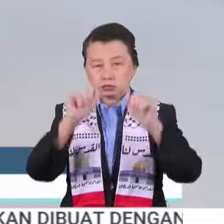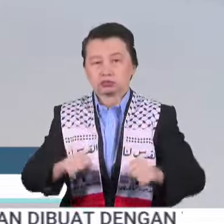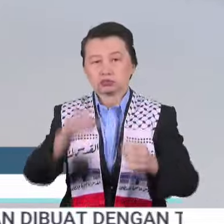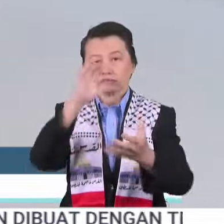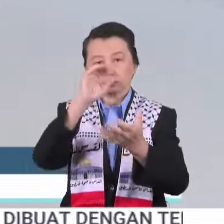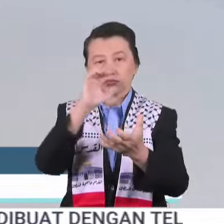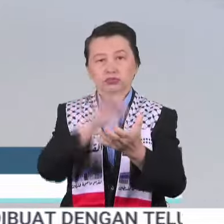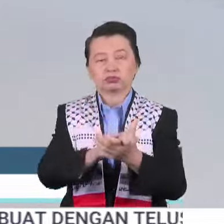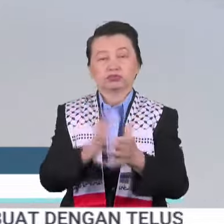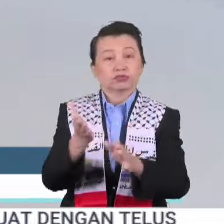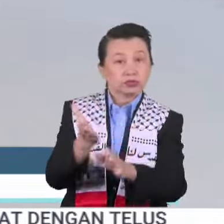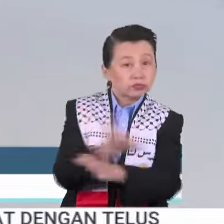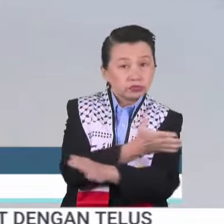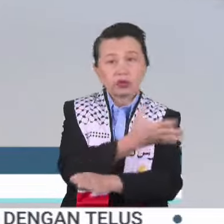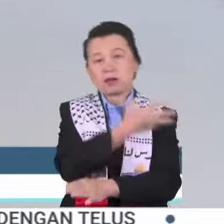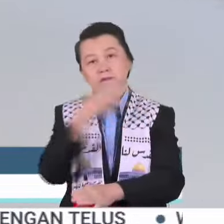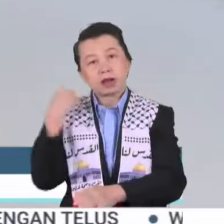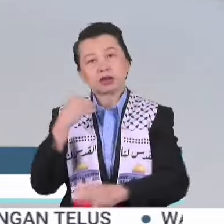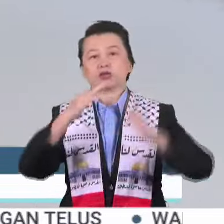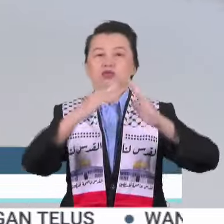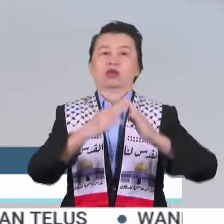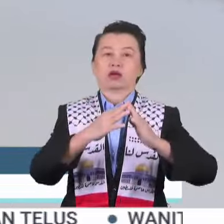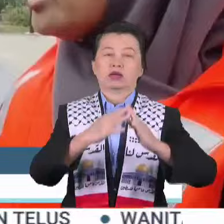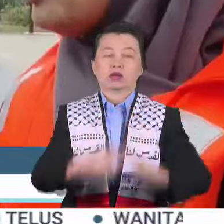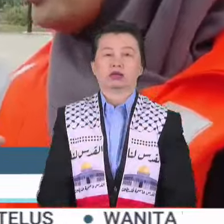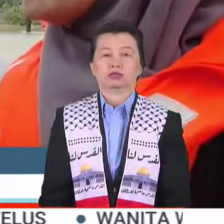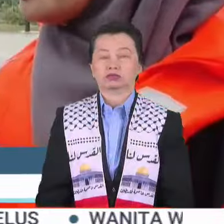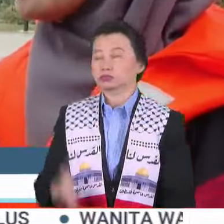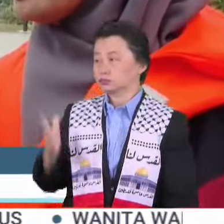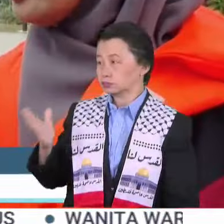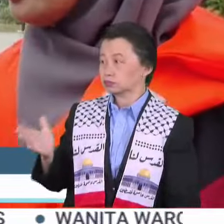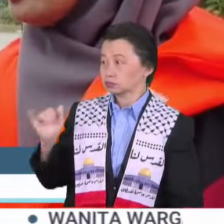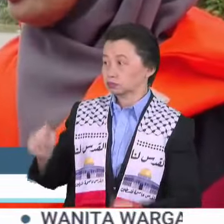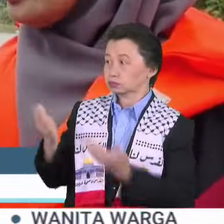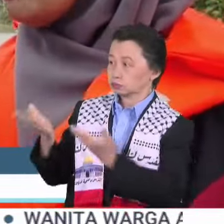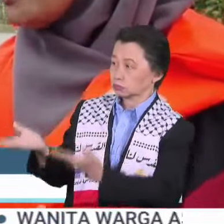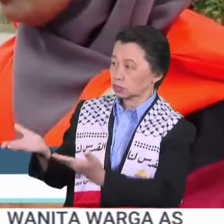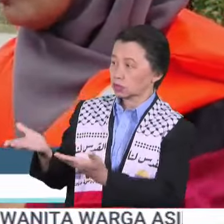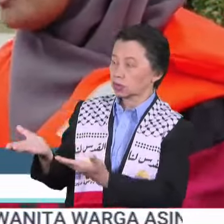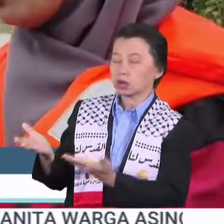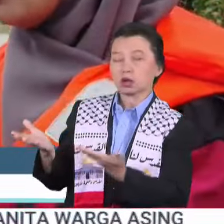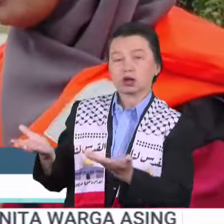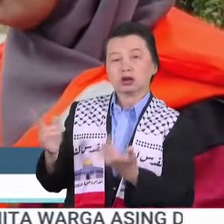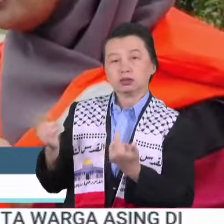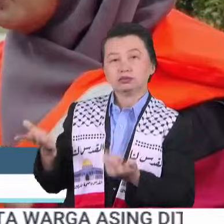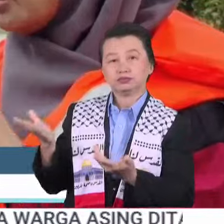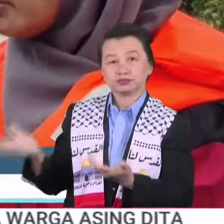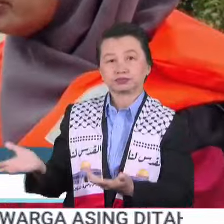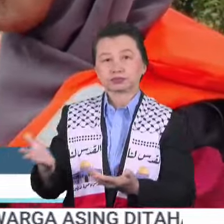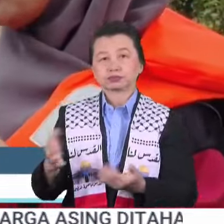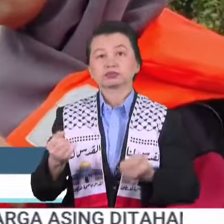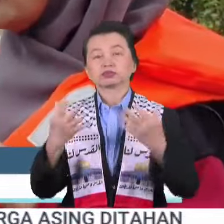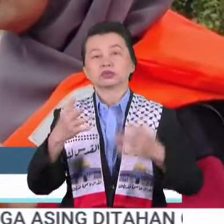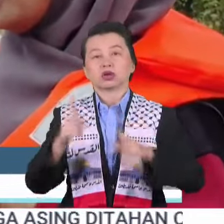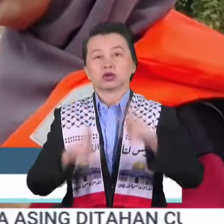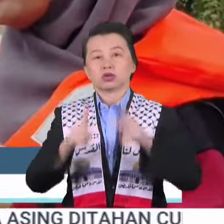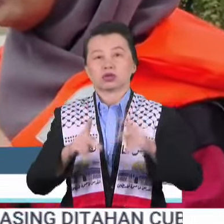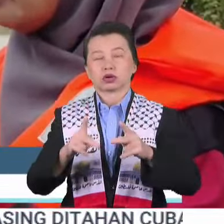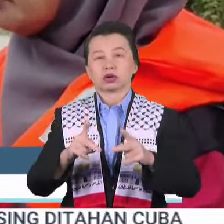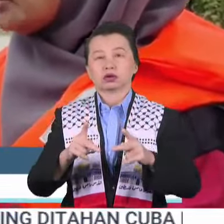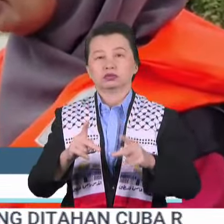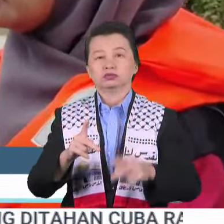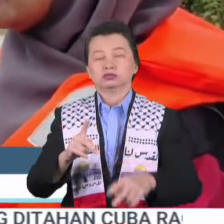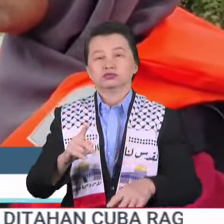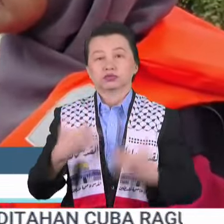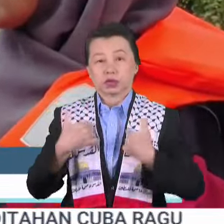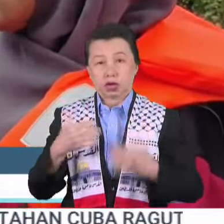dipercayai lah sebelum pulang ke kediaman masing-masing. Jadi tuan, di pihak tuan sendiri untuk banjir gelombang keempat ini, berapa ramai kekuatan tuan dan